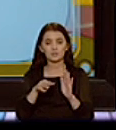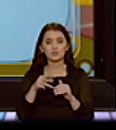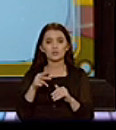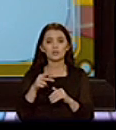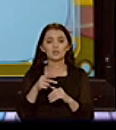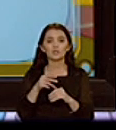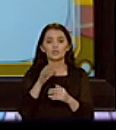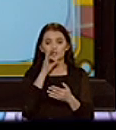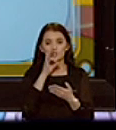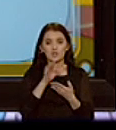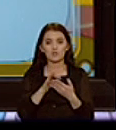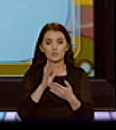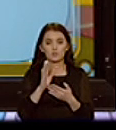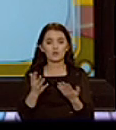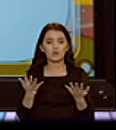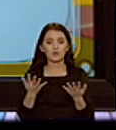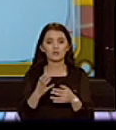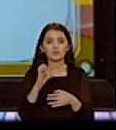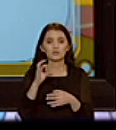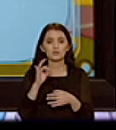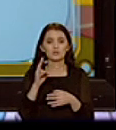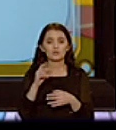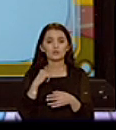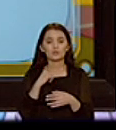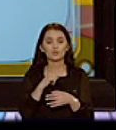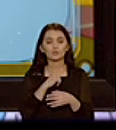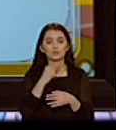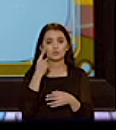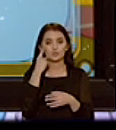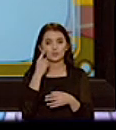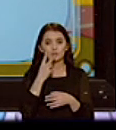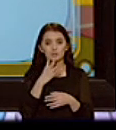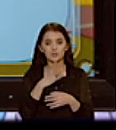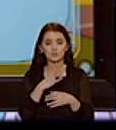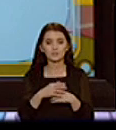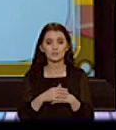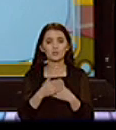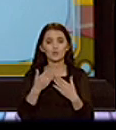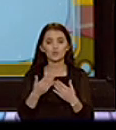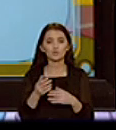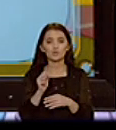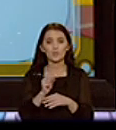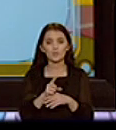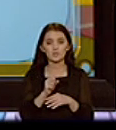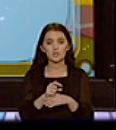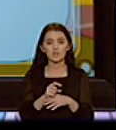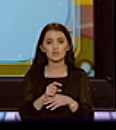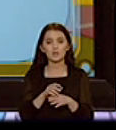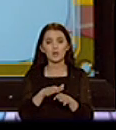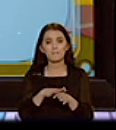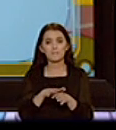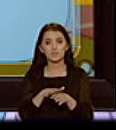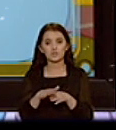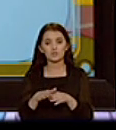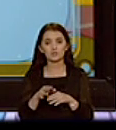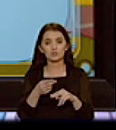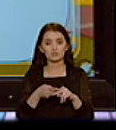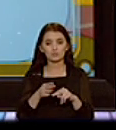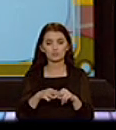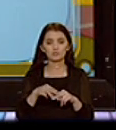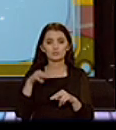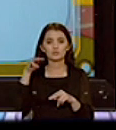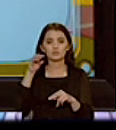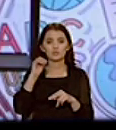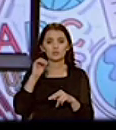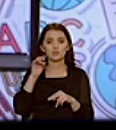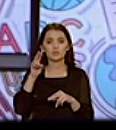3485 hosil bo'ladi. Qanday son o'ylangan? Ushbu masalalar yechimini bajarish uchun siz